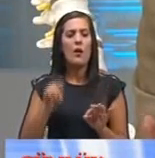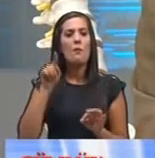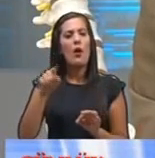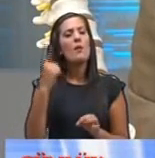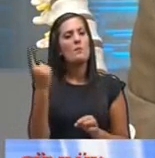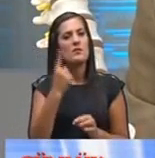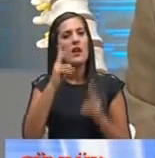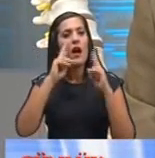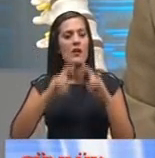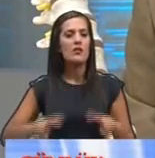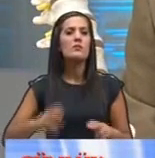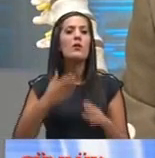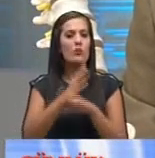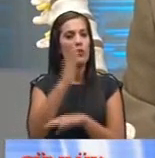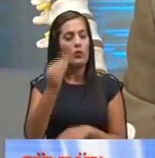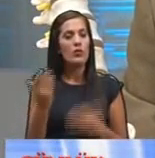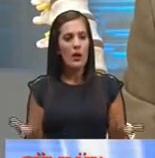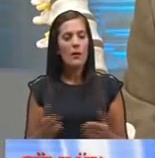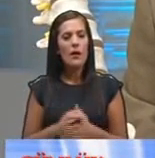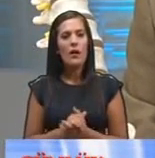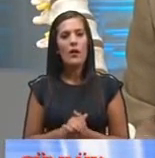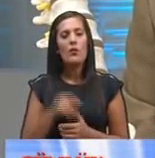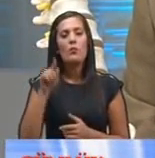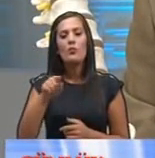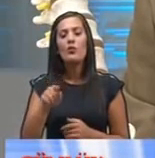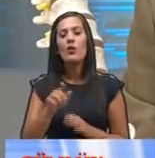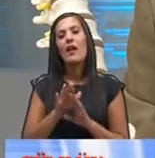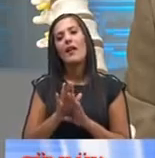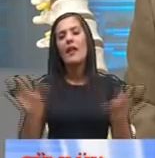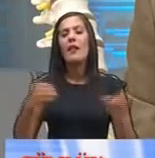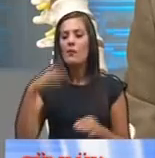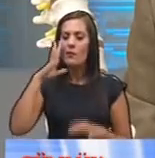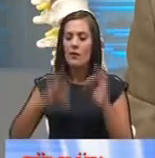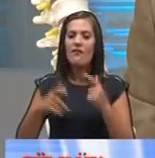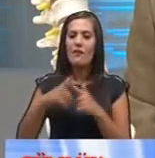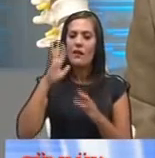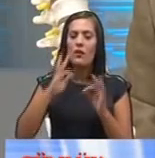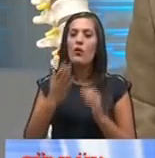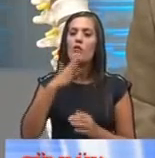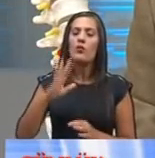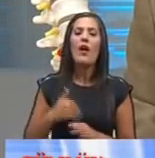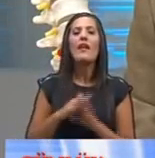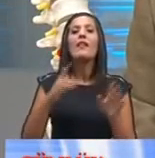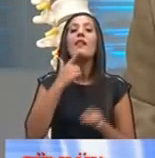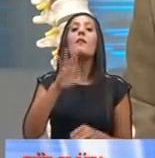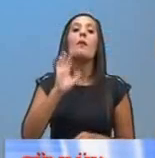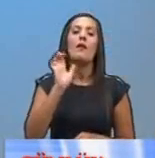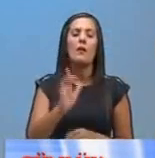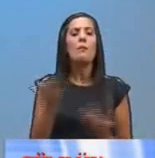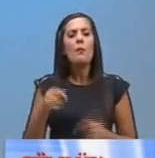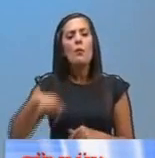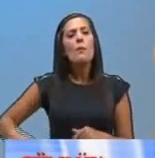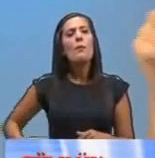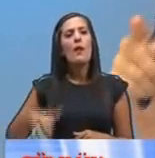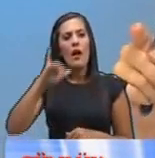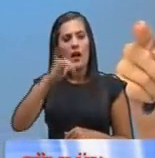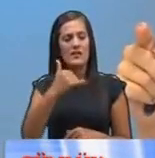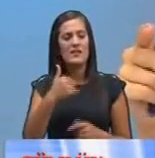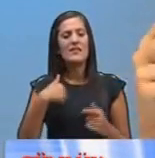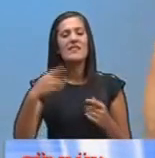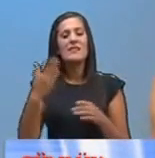böyle bir şey araştırmak doğru olur ama bununla yetinmemek lazımdır. Yani çok peki değişik. Peki bu bel ağrısının sebebinin